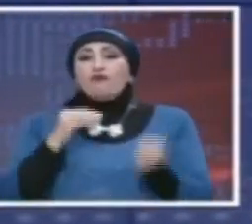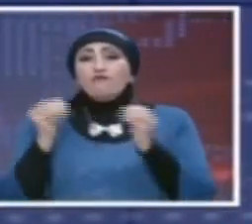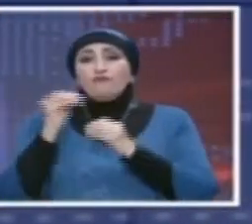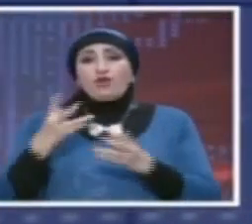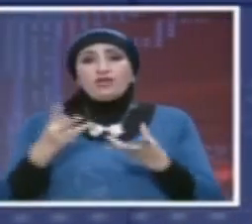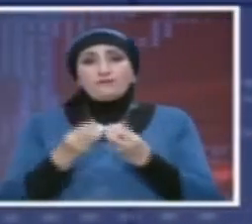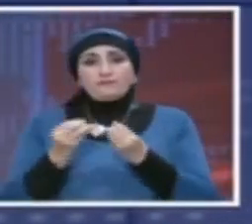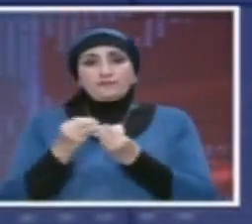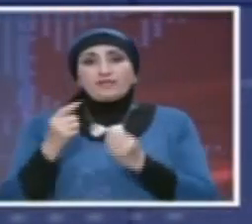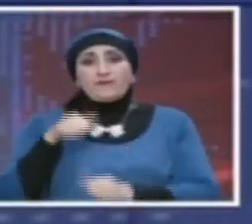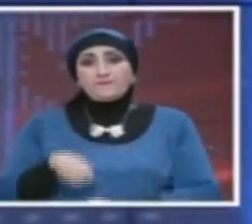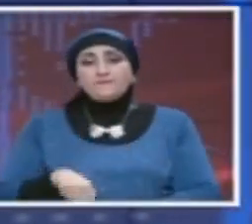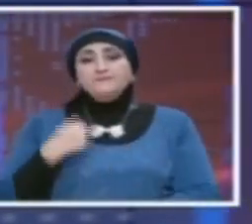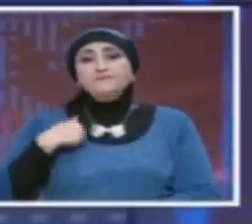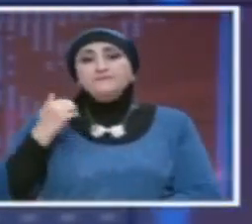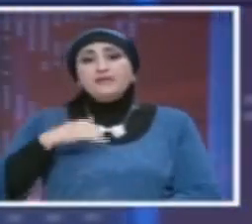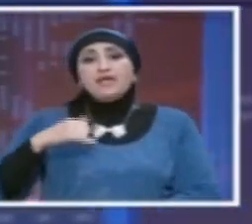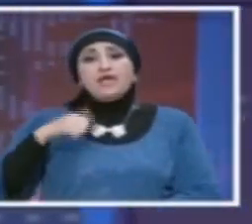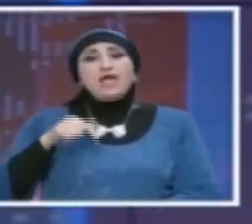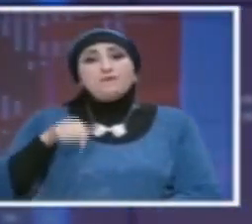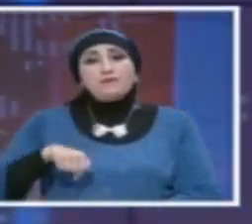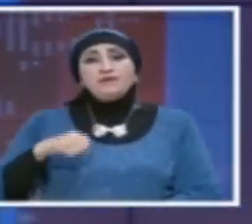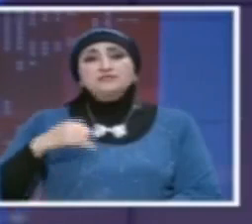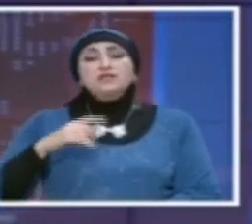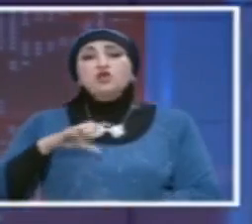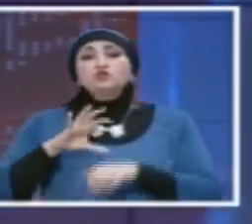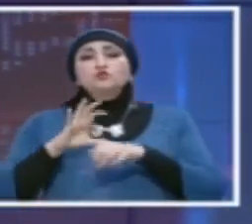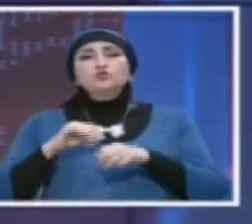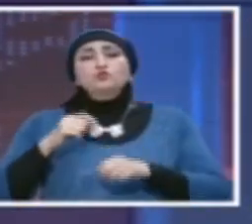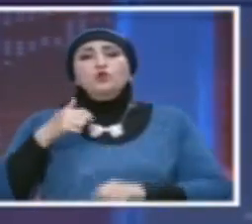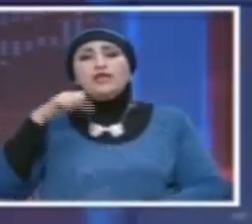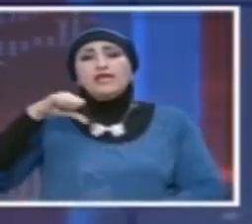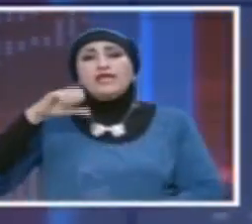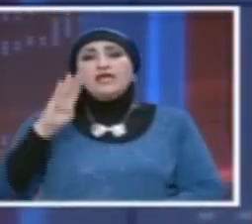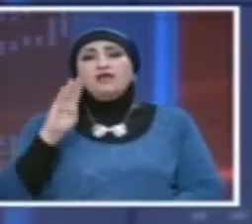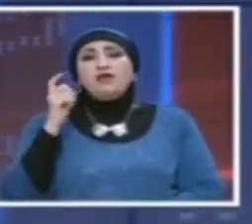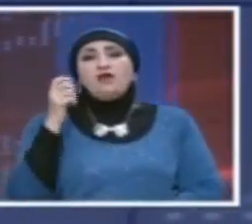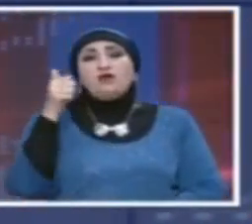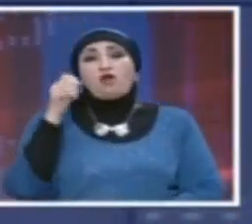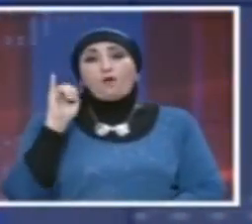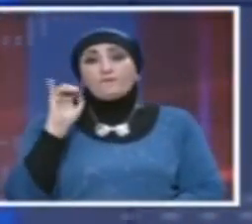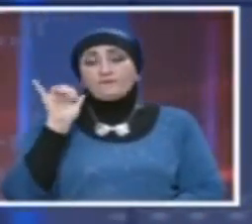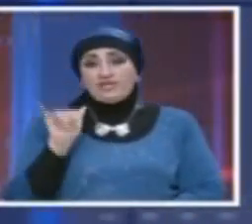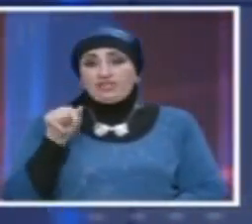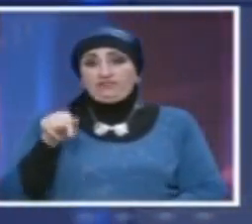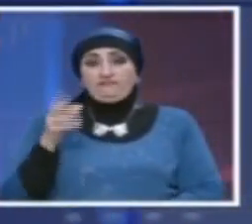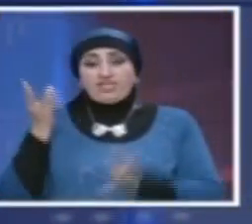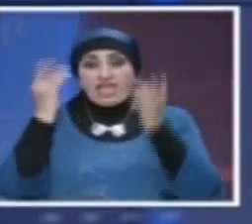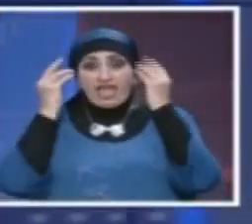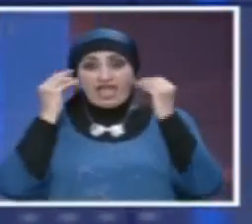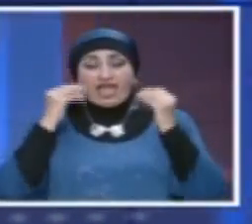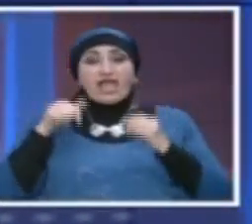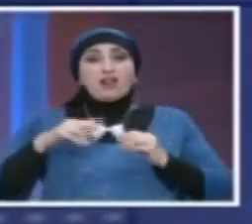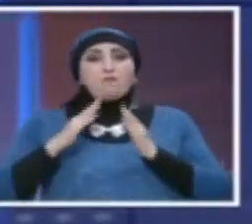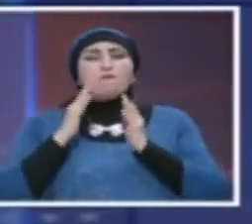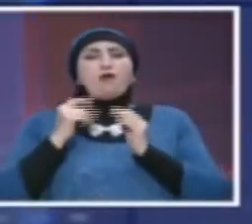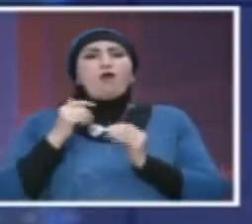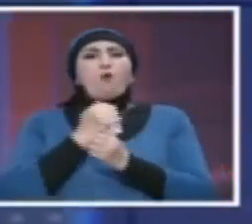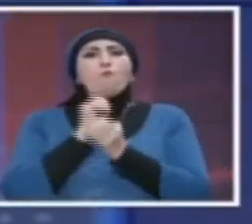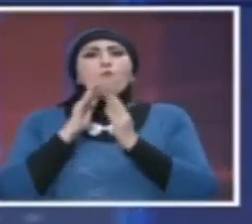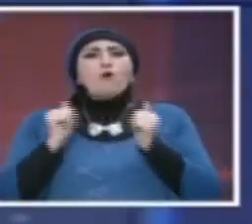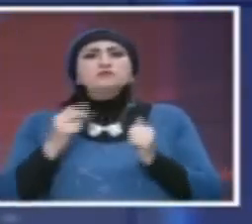من المتابعة ينضم إلينا هاتفيا من القاهرة الدكتور إكرامي الساكت، الباحث في علم المصريات. دكتور إكرامي،